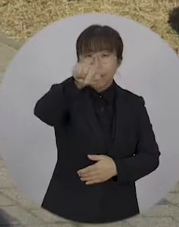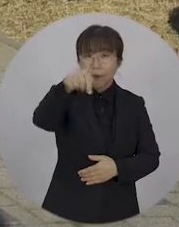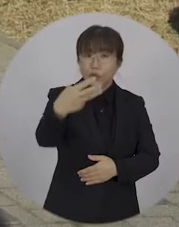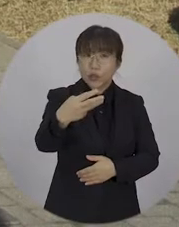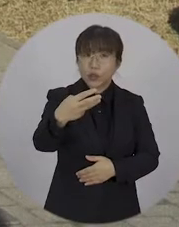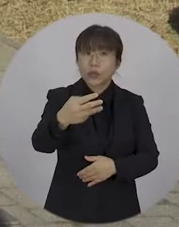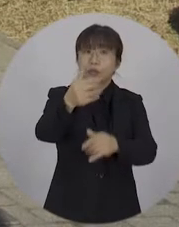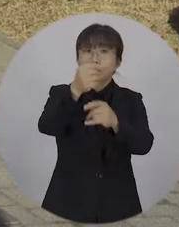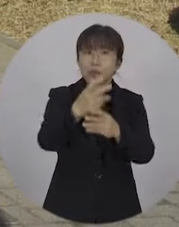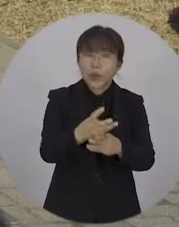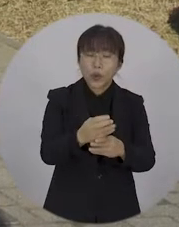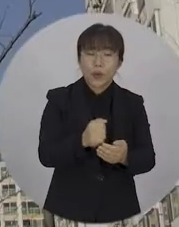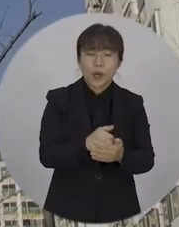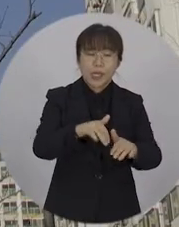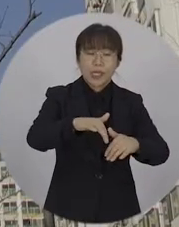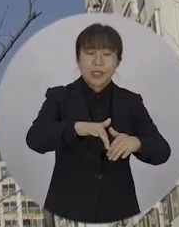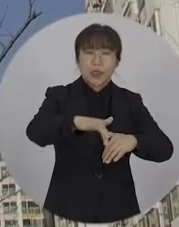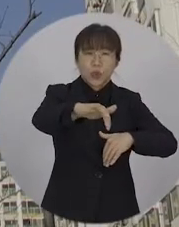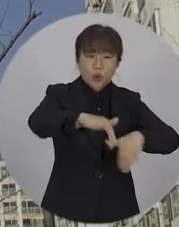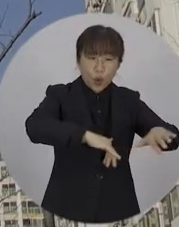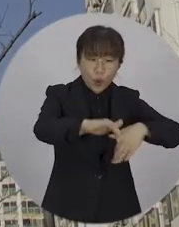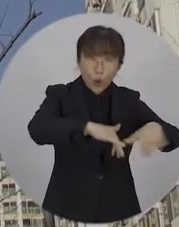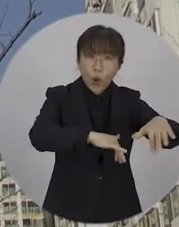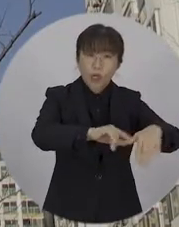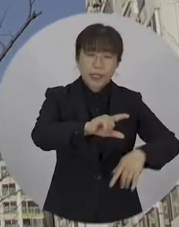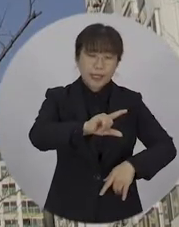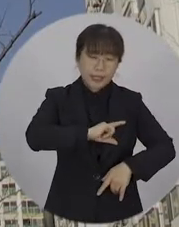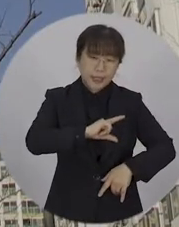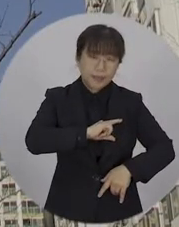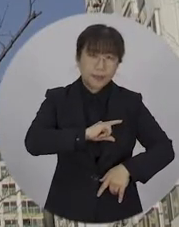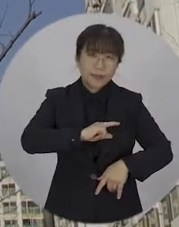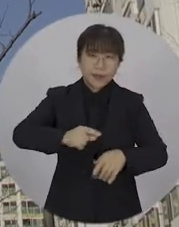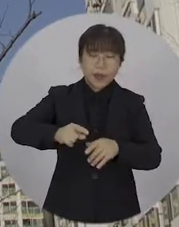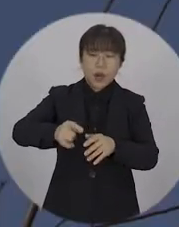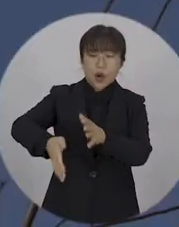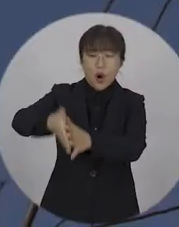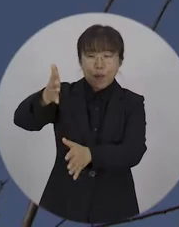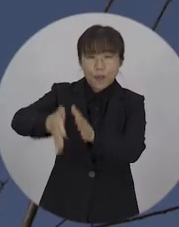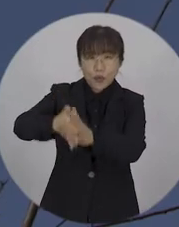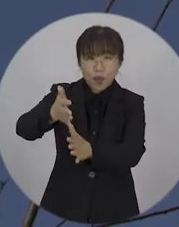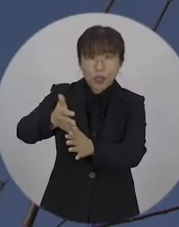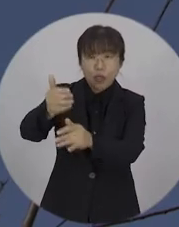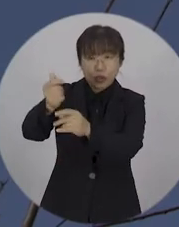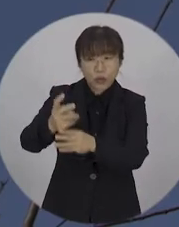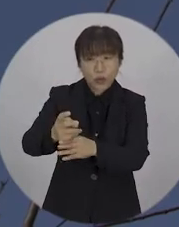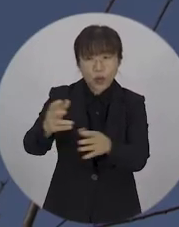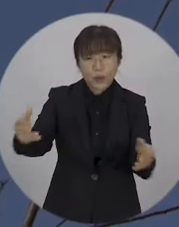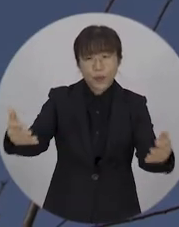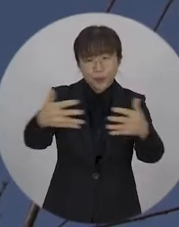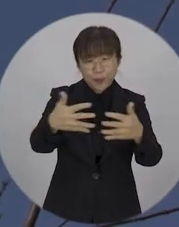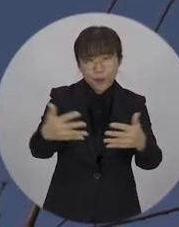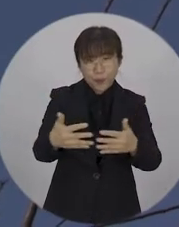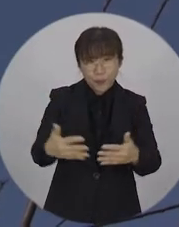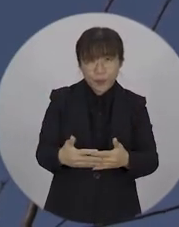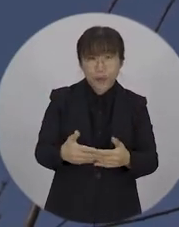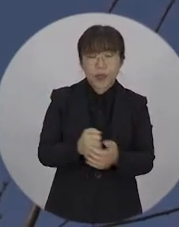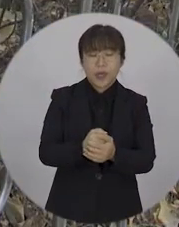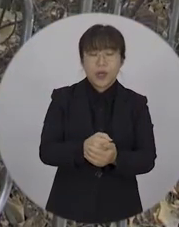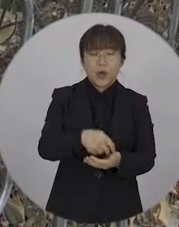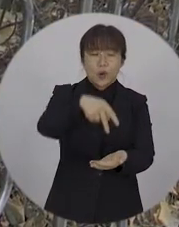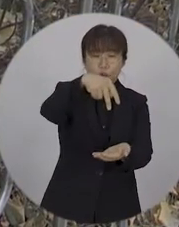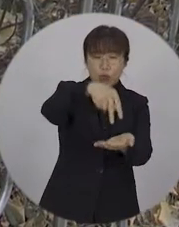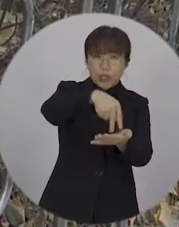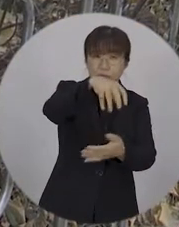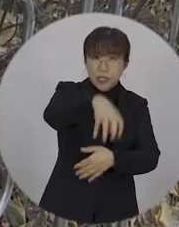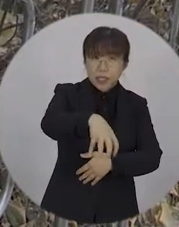사물주소는 도로명과 기초번호를 활용해 건물에 해당하지 않는 시설과 공간의 위치를 제공하는 정보로 정확한 위치